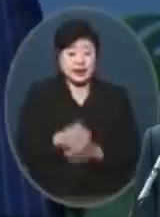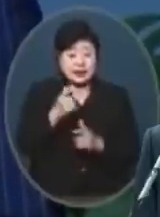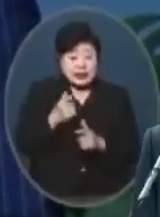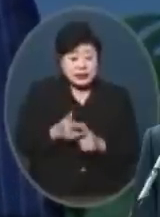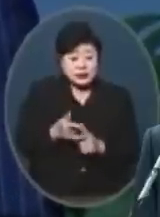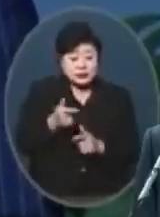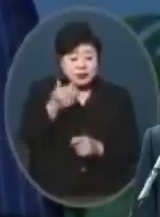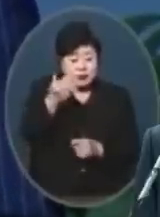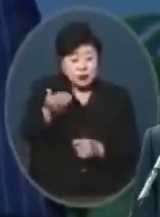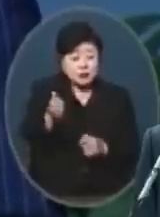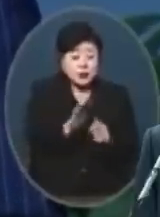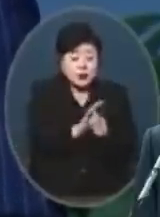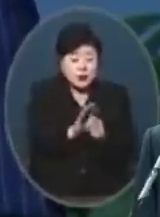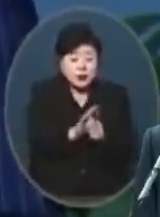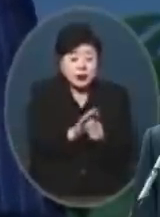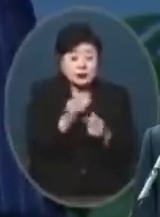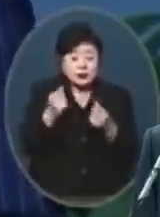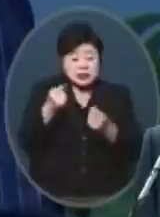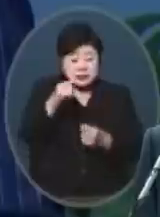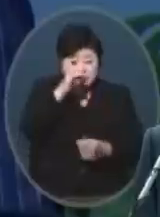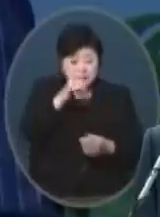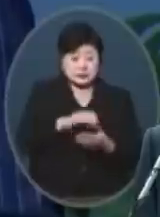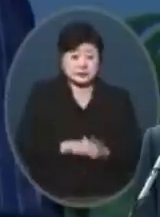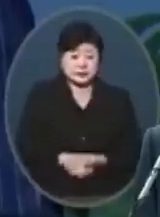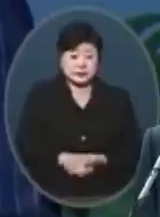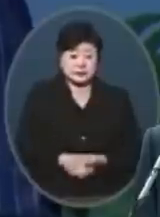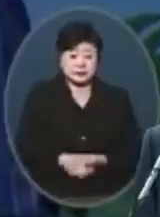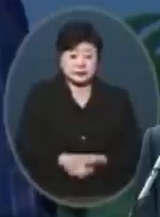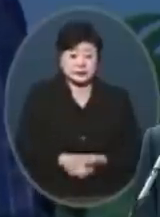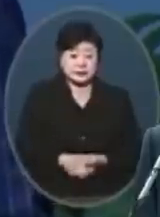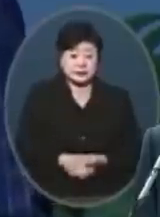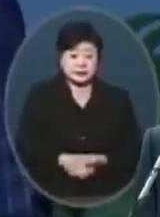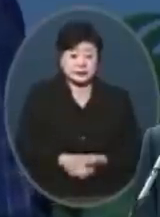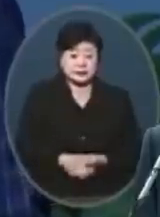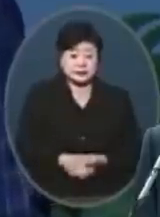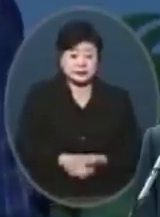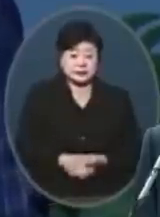예수님은 여러분을 위로할 수 있는 힘이 있습니다.